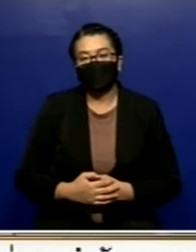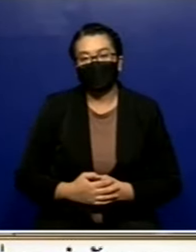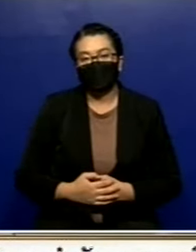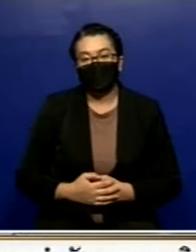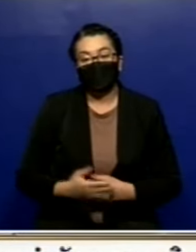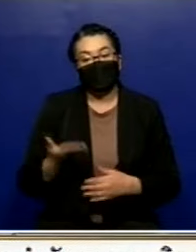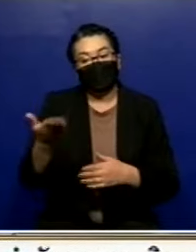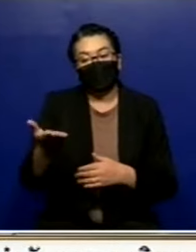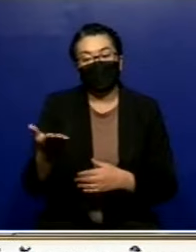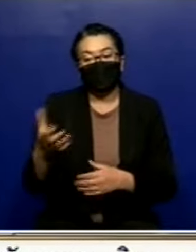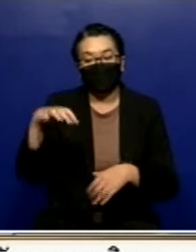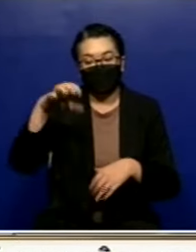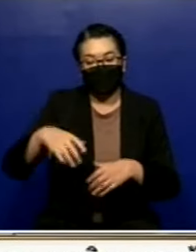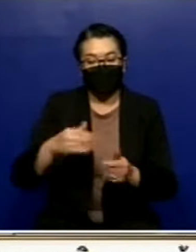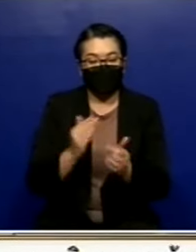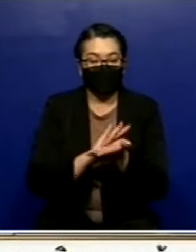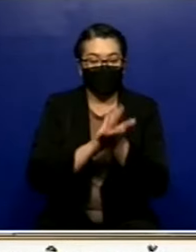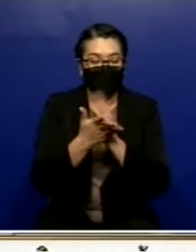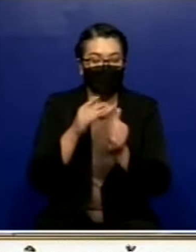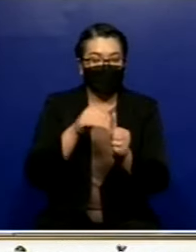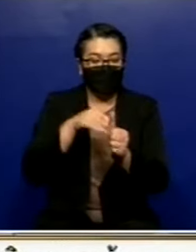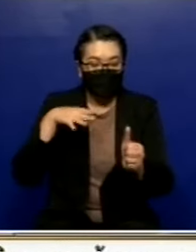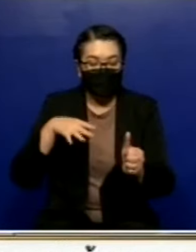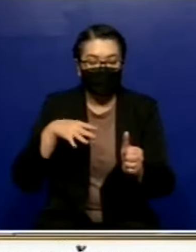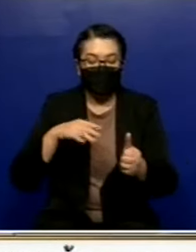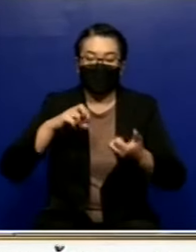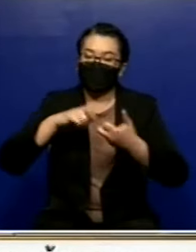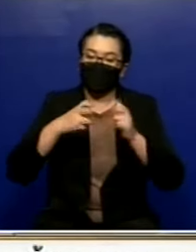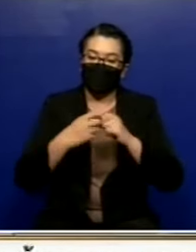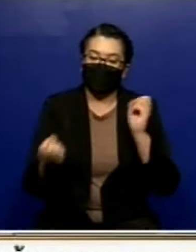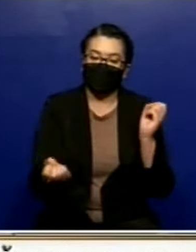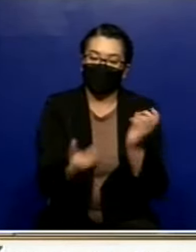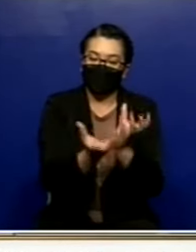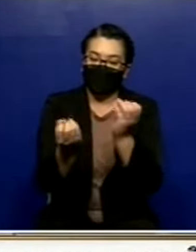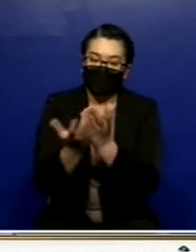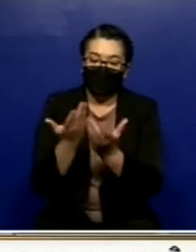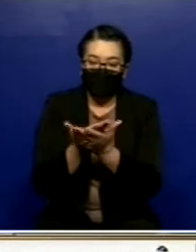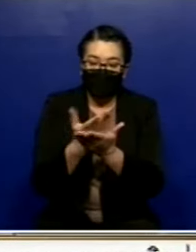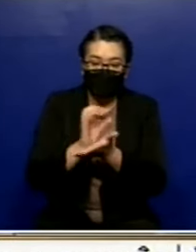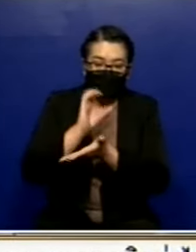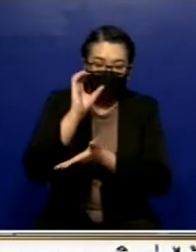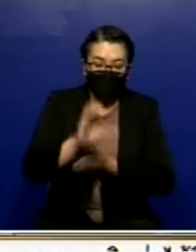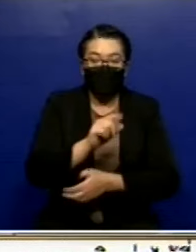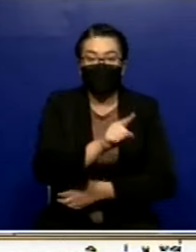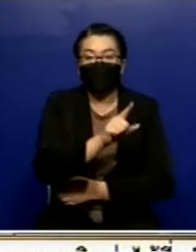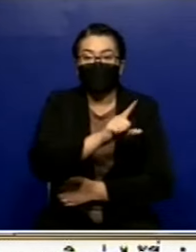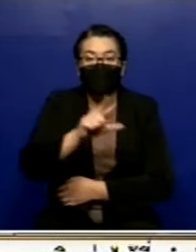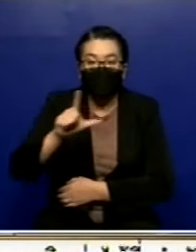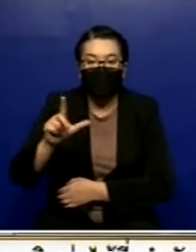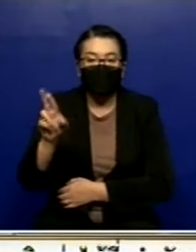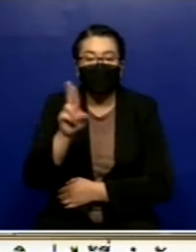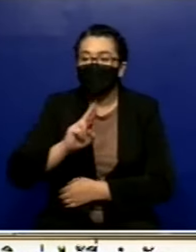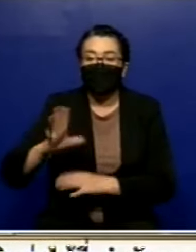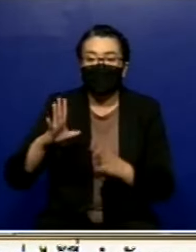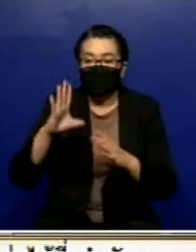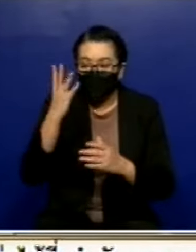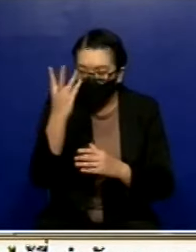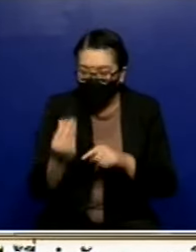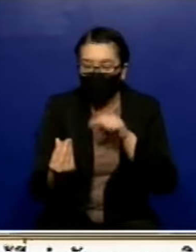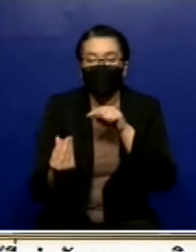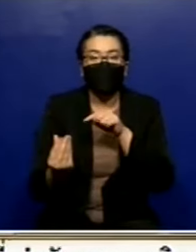ท่านมะเป็นบทบาดนำปัญหาจงเกิดขึ้นงบประมาณ 1ล้านล้านก็ยังใช้ไม่หมดอกมากมาย